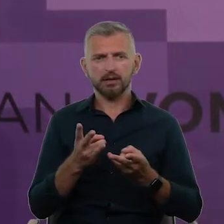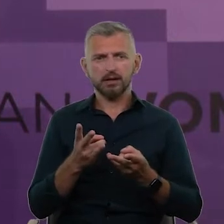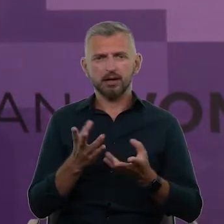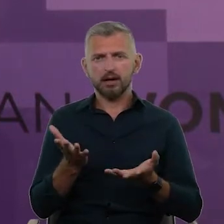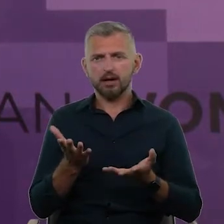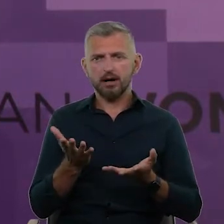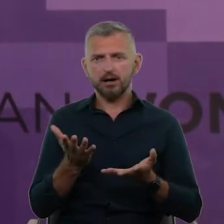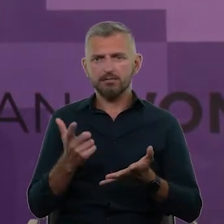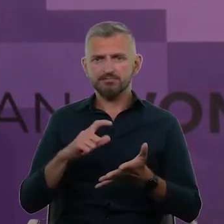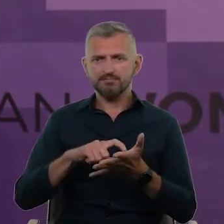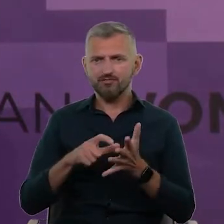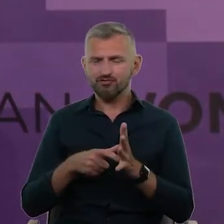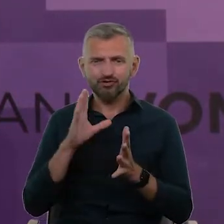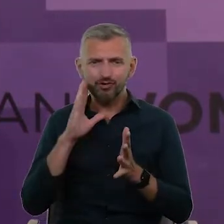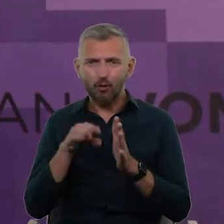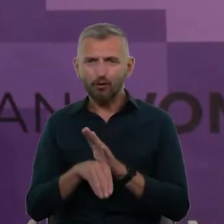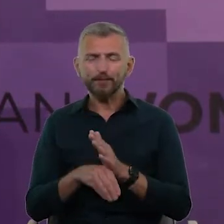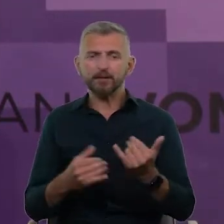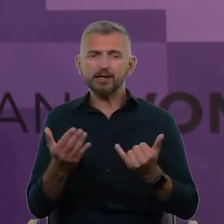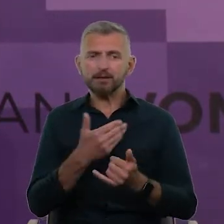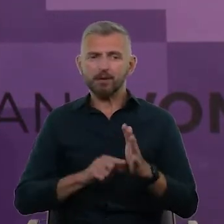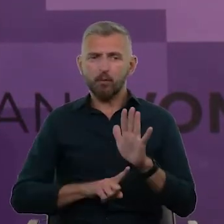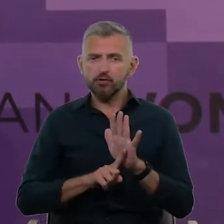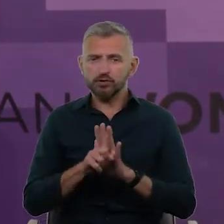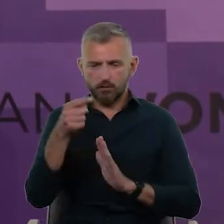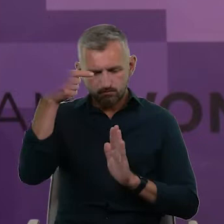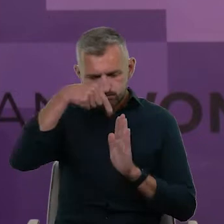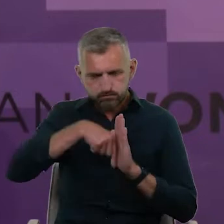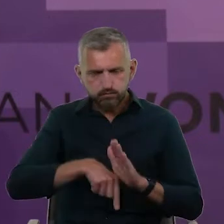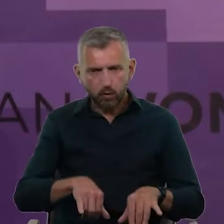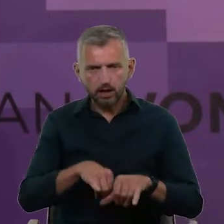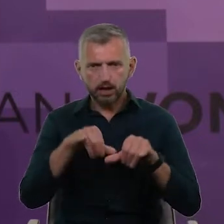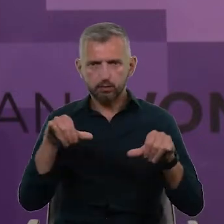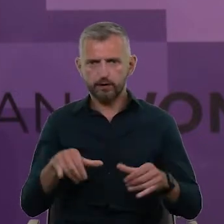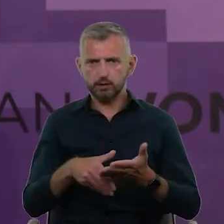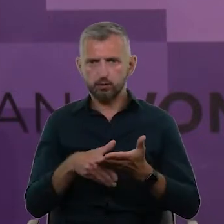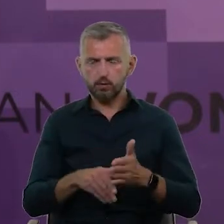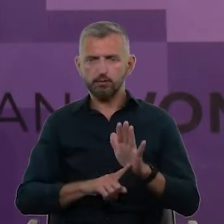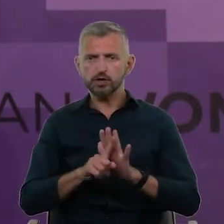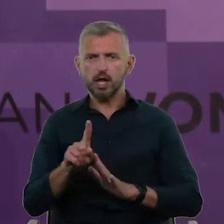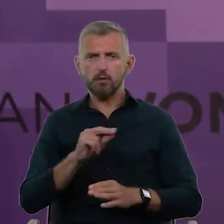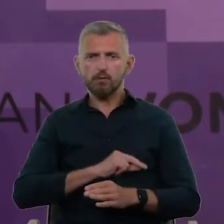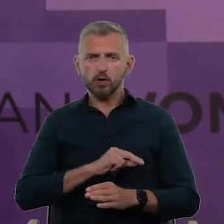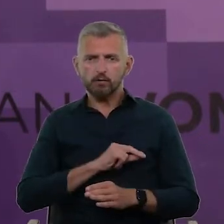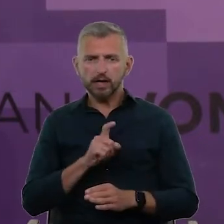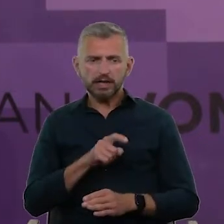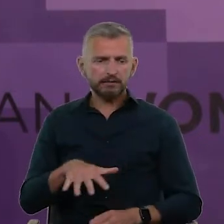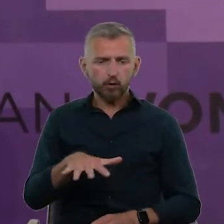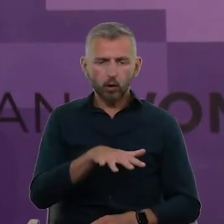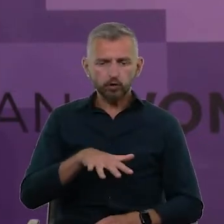житло. А зараз ми починаємо поглиблювати цю допомогу, починаємо працювати з просторами для